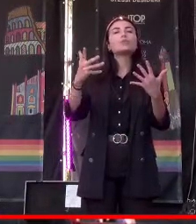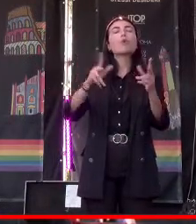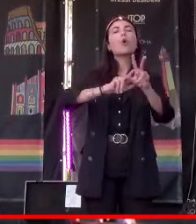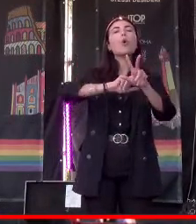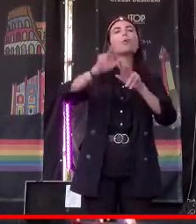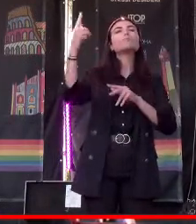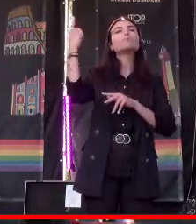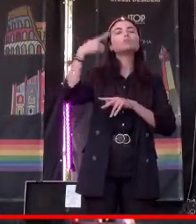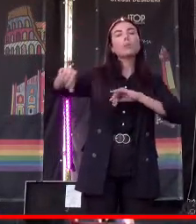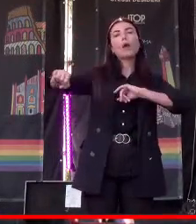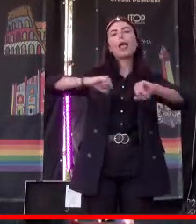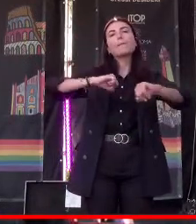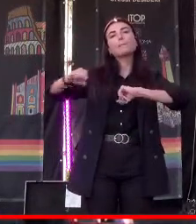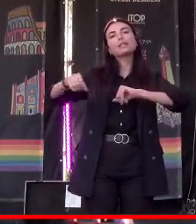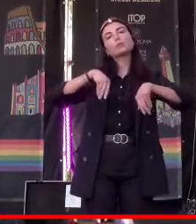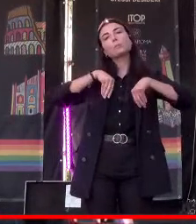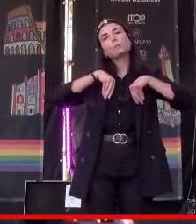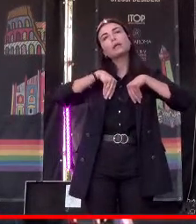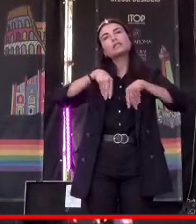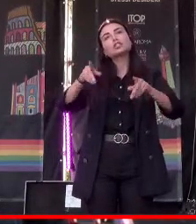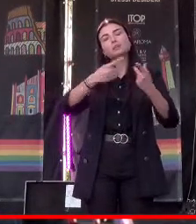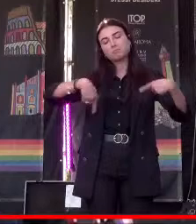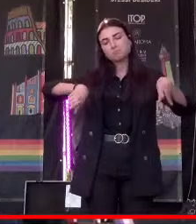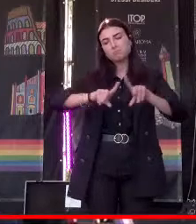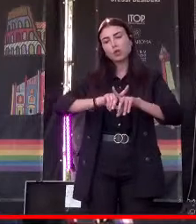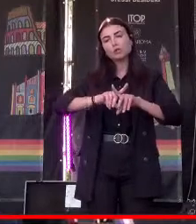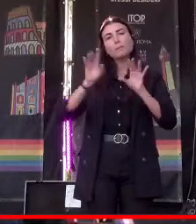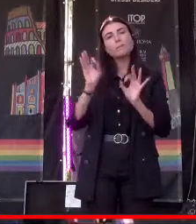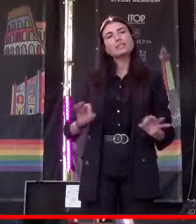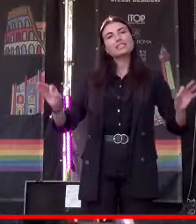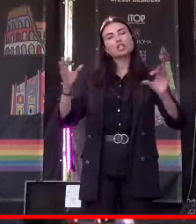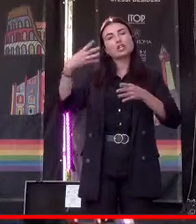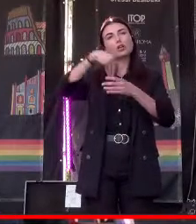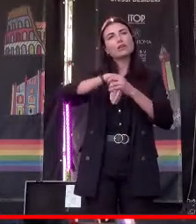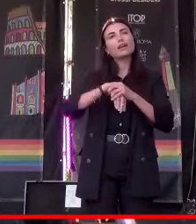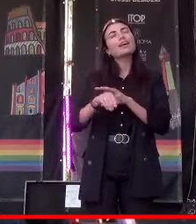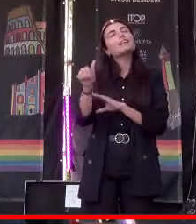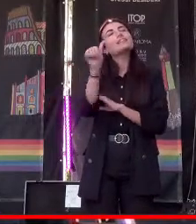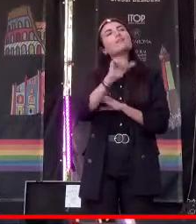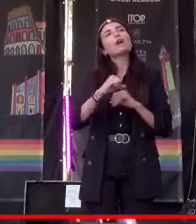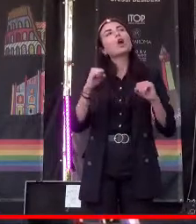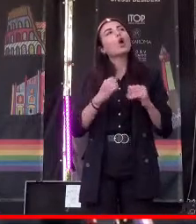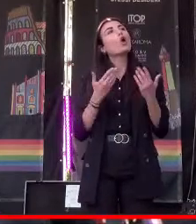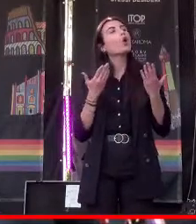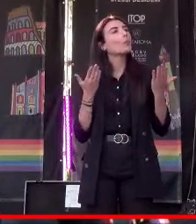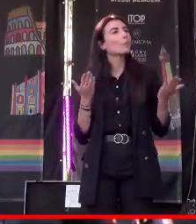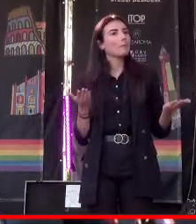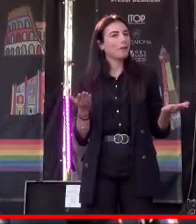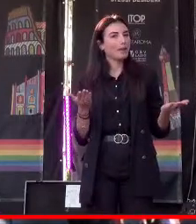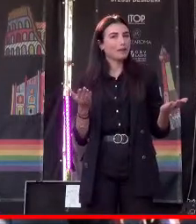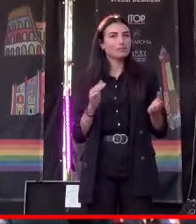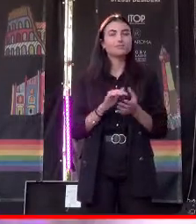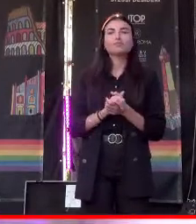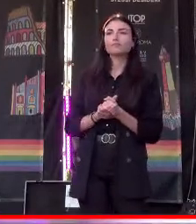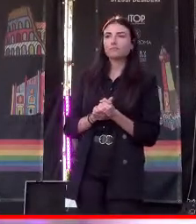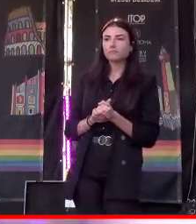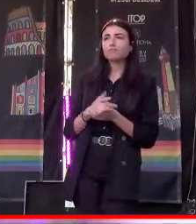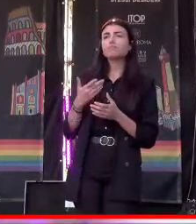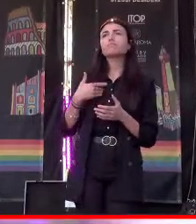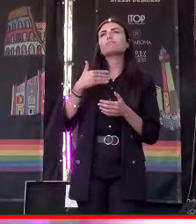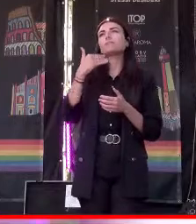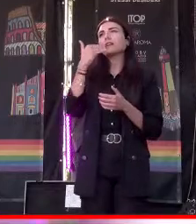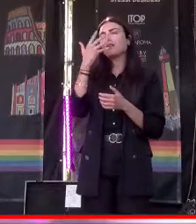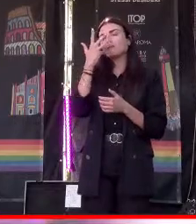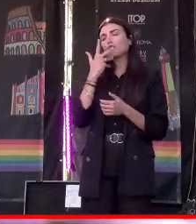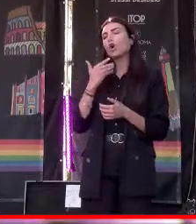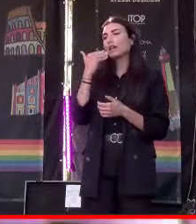degli amministratori che ha partecipato alle nostre passeggiate inclusive. Silvia, com'è stato? Allora, intanto vi volevo ringraziare per questo